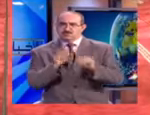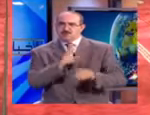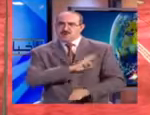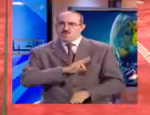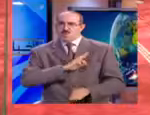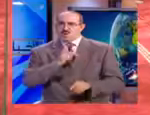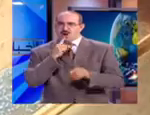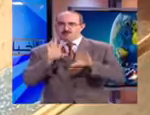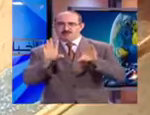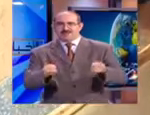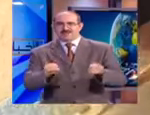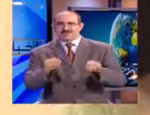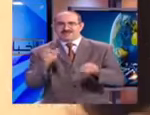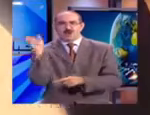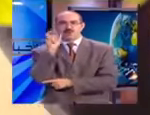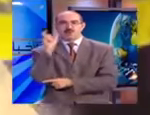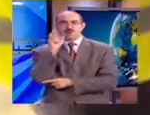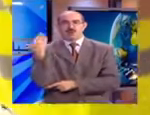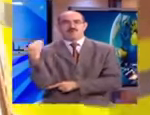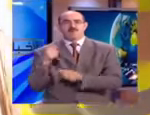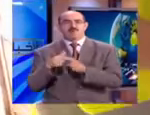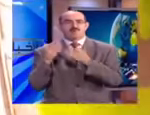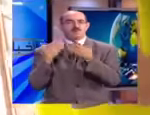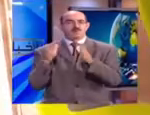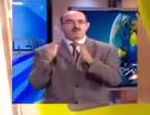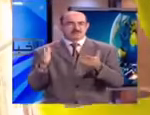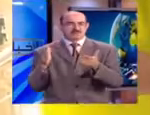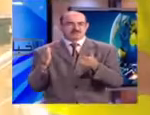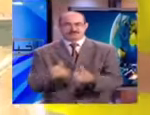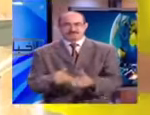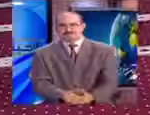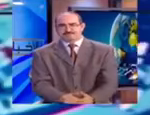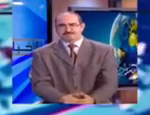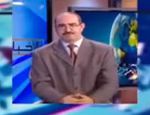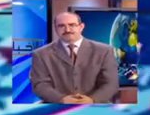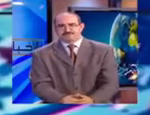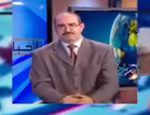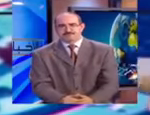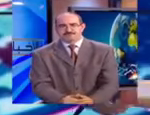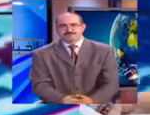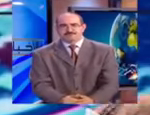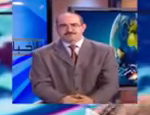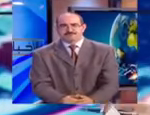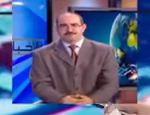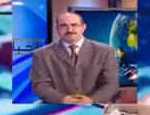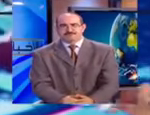تم تطبيقه في المساجد التي تم فتحها سابقا.